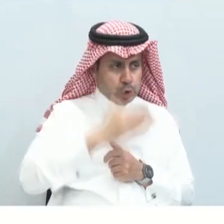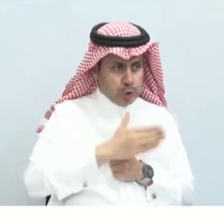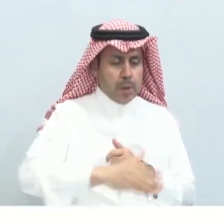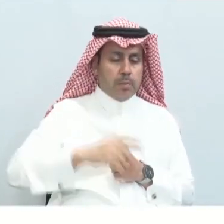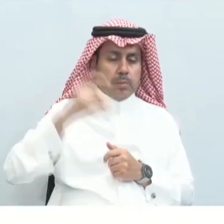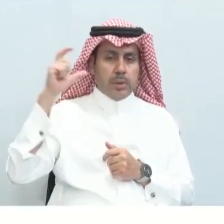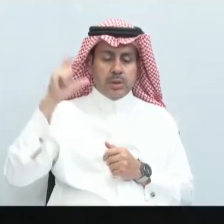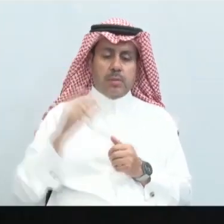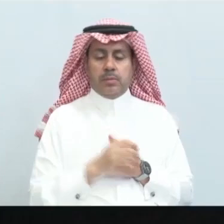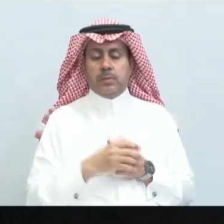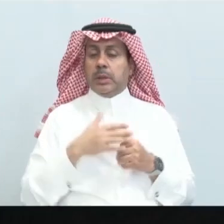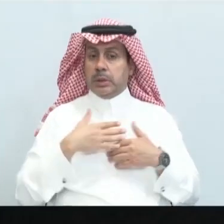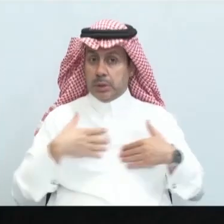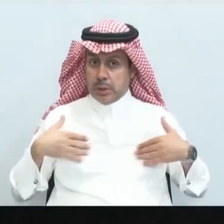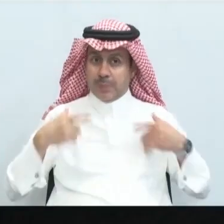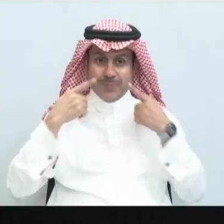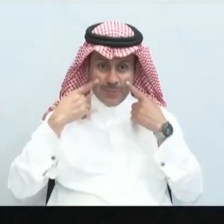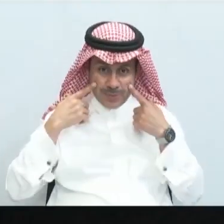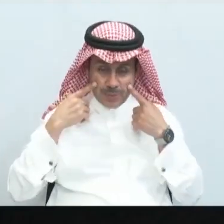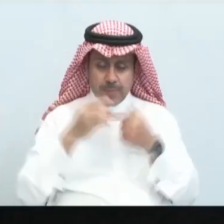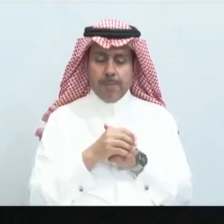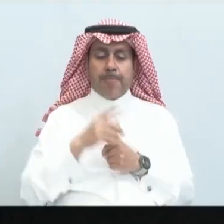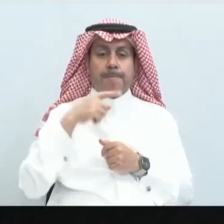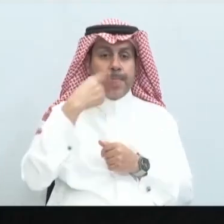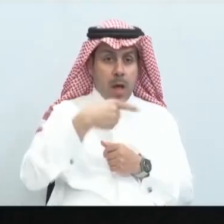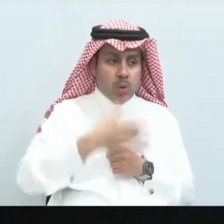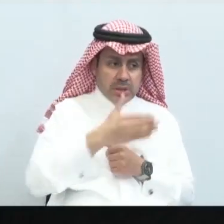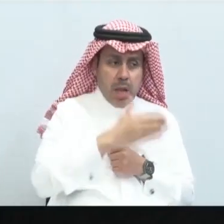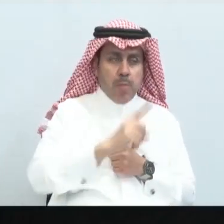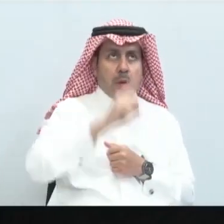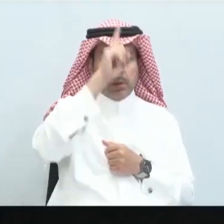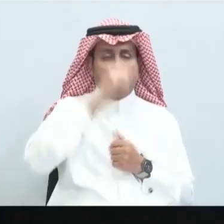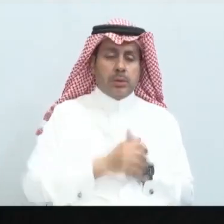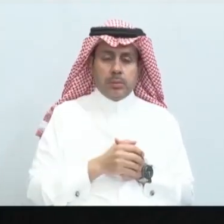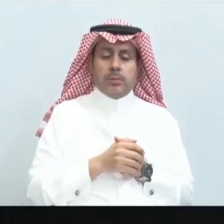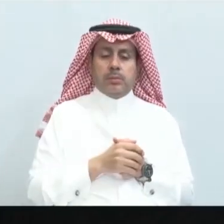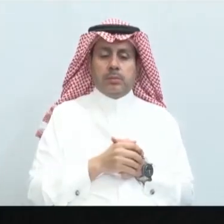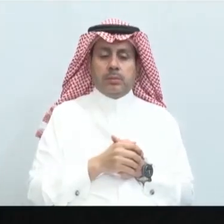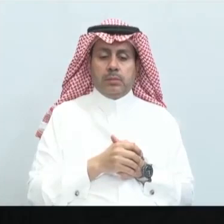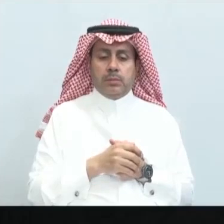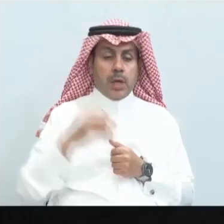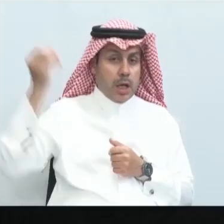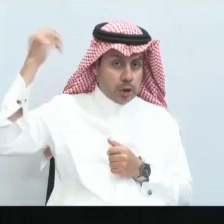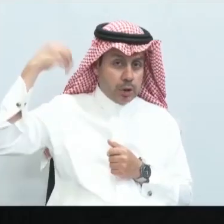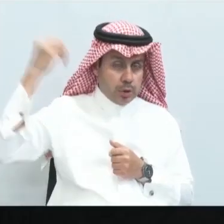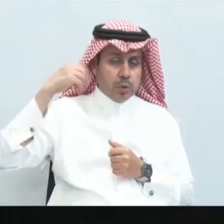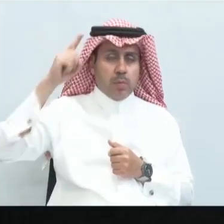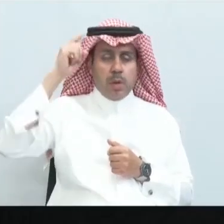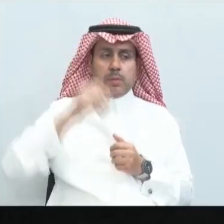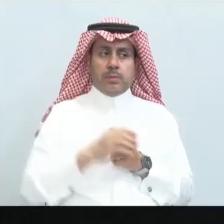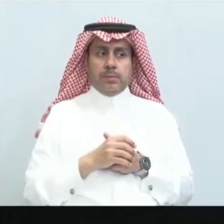حسنات اتبسم حسنات اقول السلام عليكم ورحمه الله وبركاته ايضا حسنات اجور